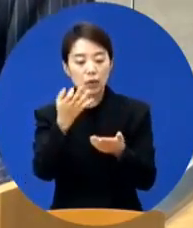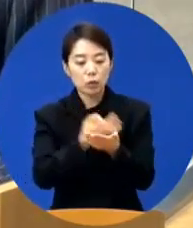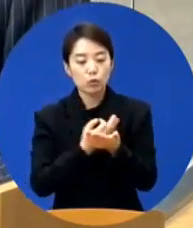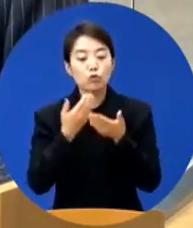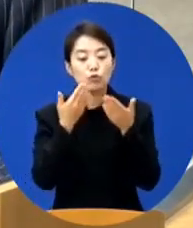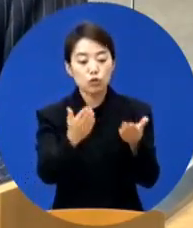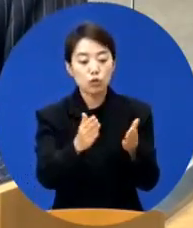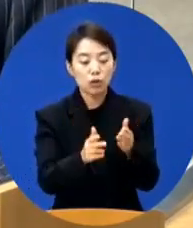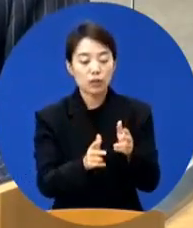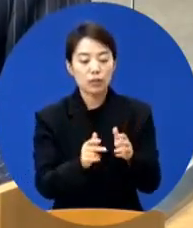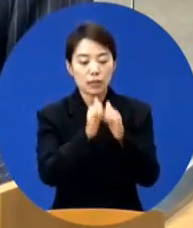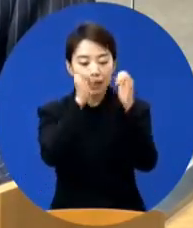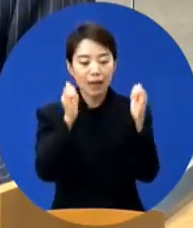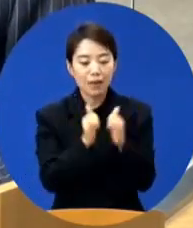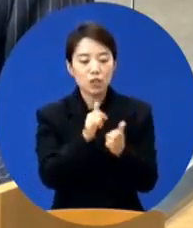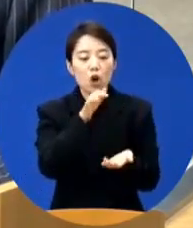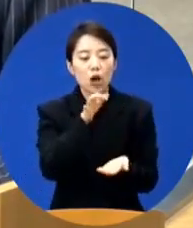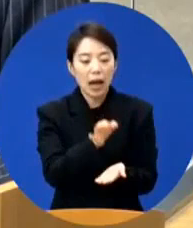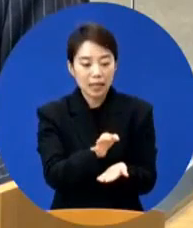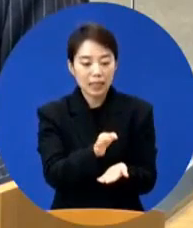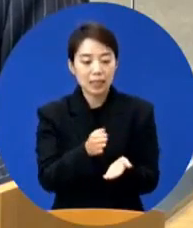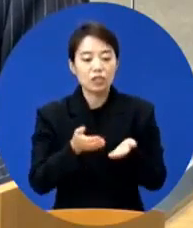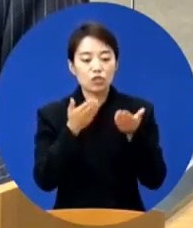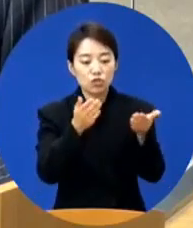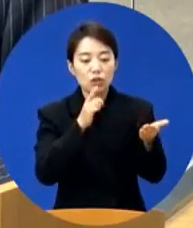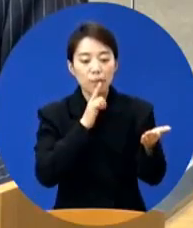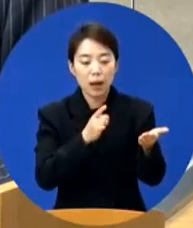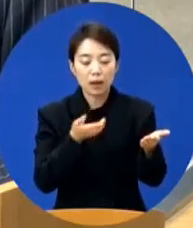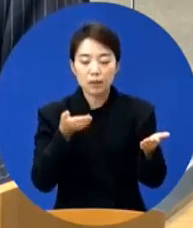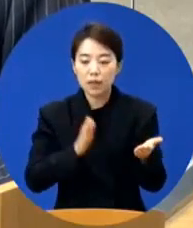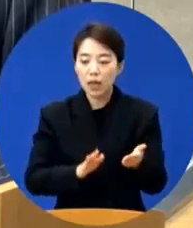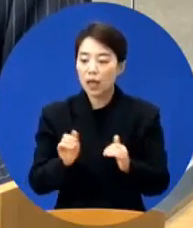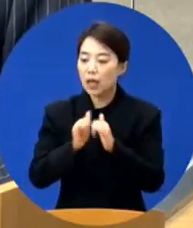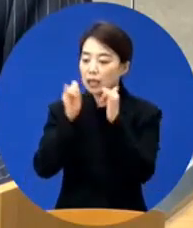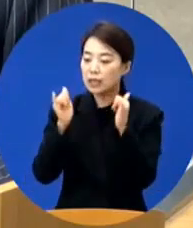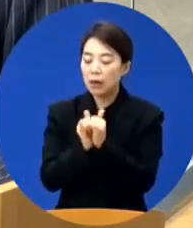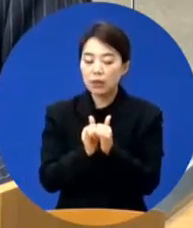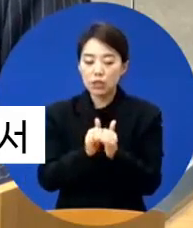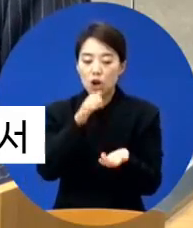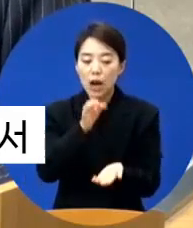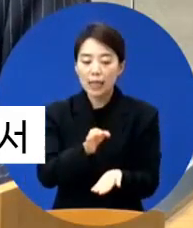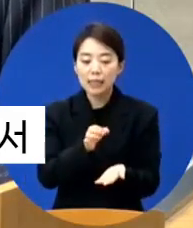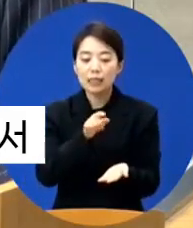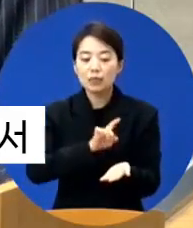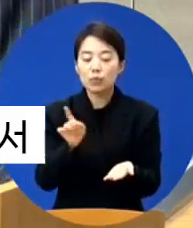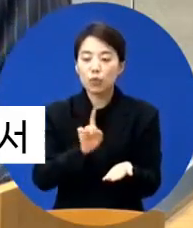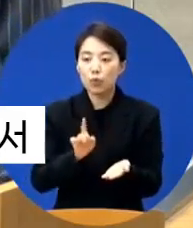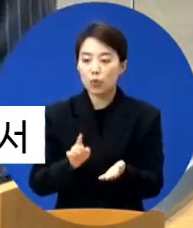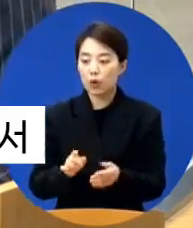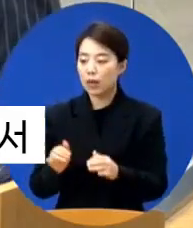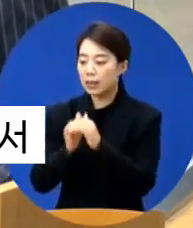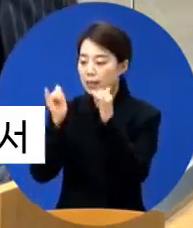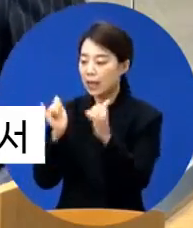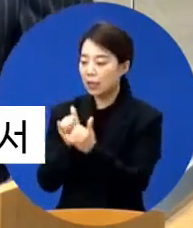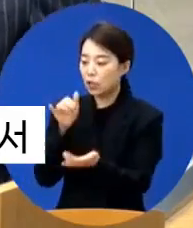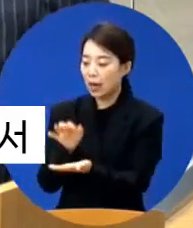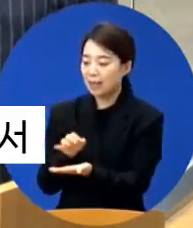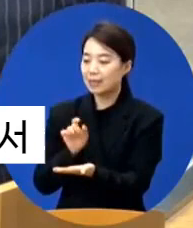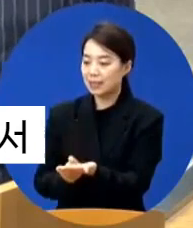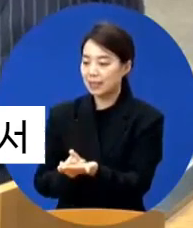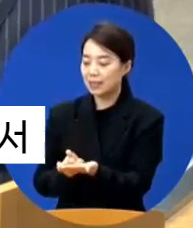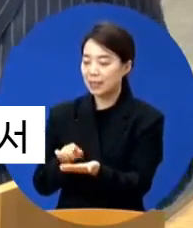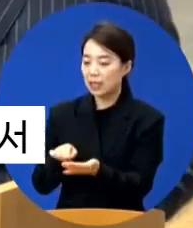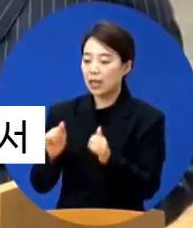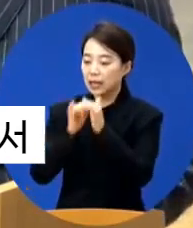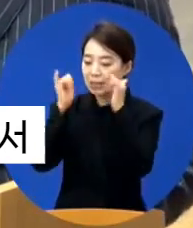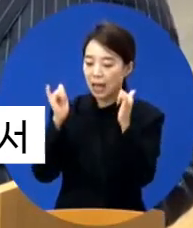창출이라고 말씀하셨어요. 이 사회적 가치 창출에 대해서도 간단하게 좀 설명해 주시겠습니까? 예, 사회적 가치는 우리 사회가